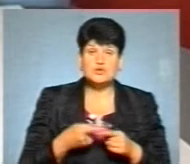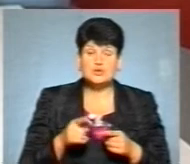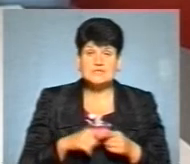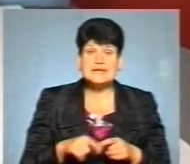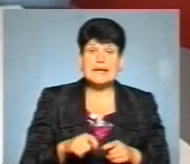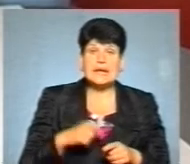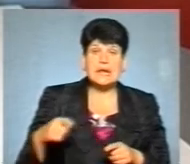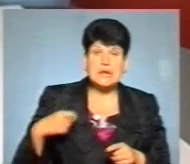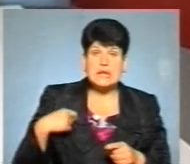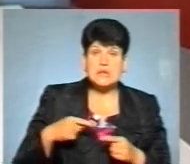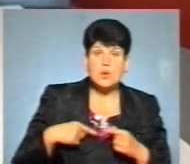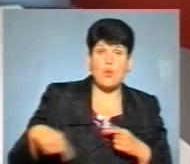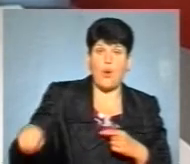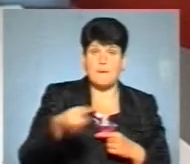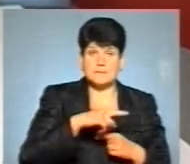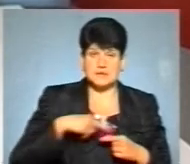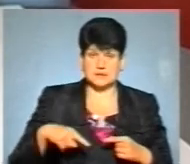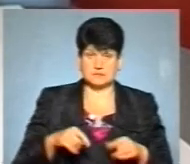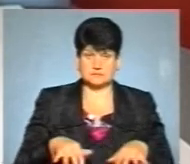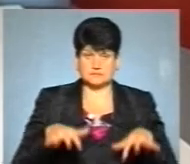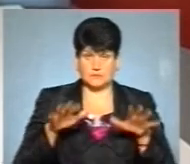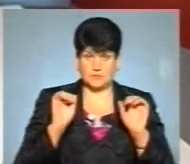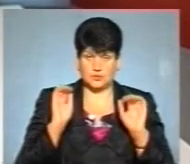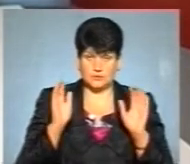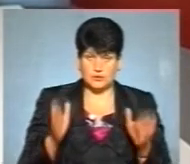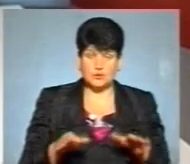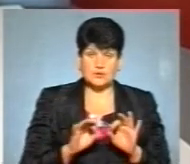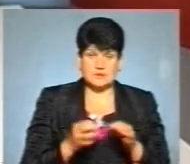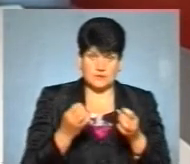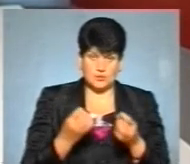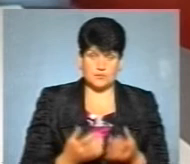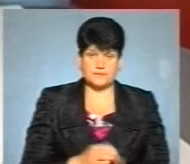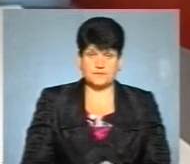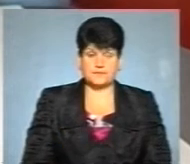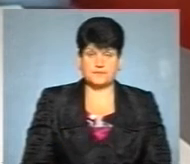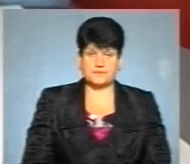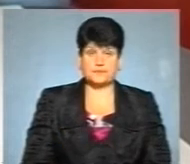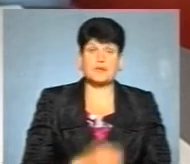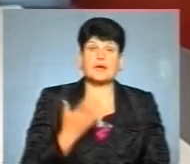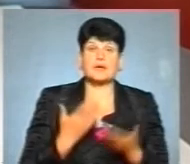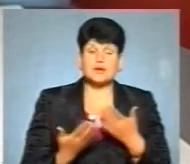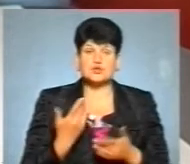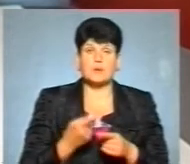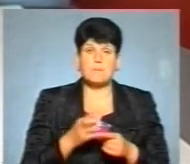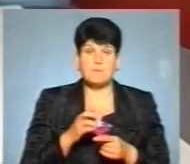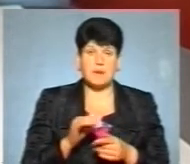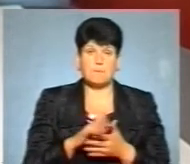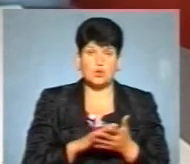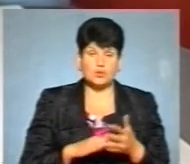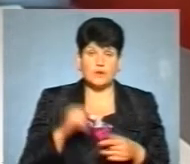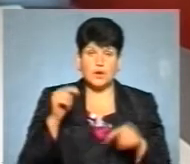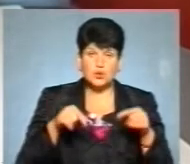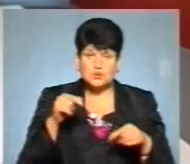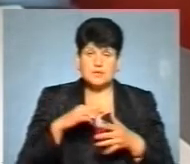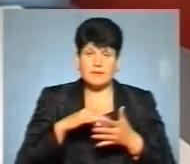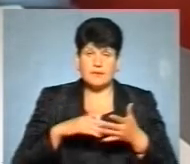підтоплення відбувається. От така ситуація, якщо роз'яснити людям простіше. Якщо б продовжувалися дощі в такому ж темпі,